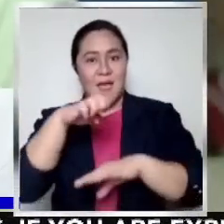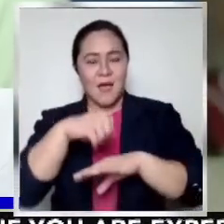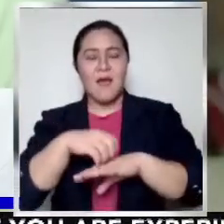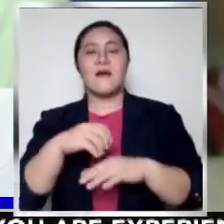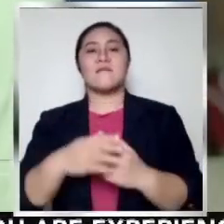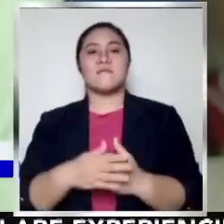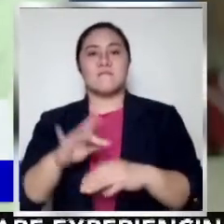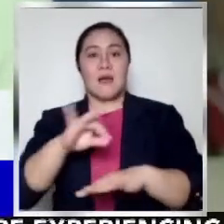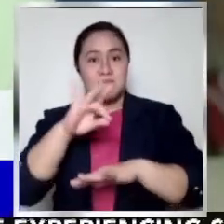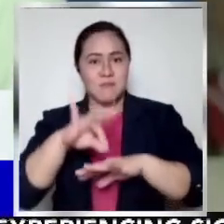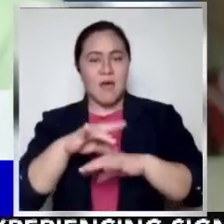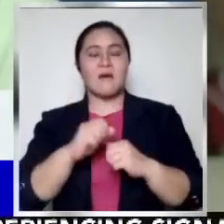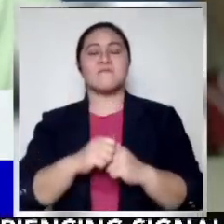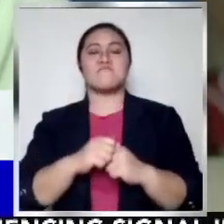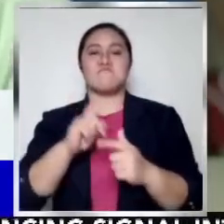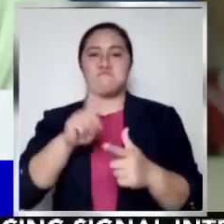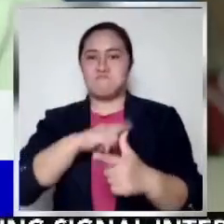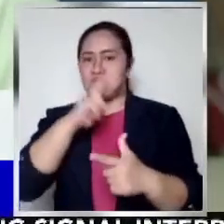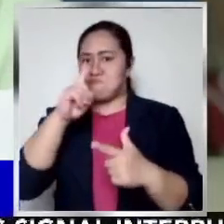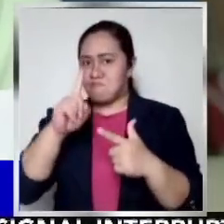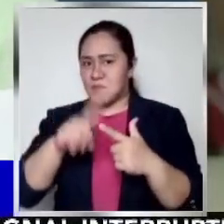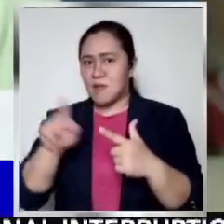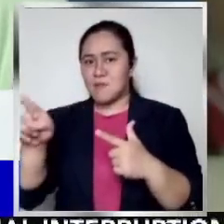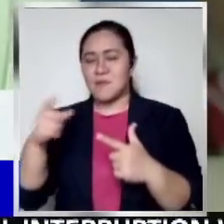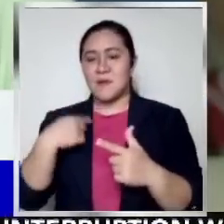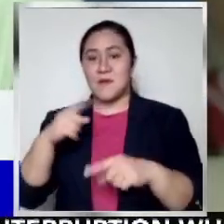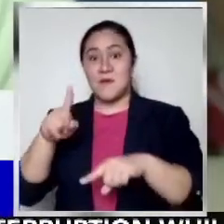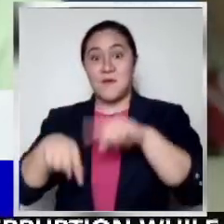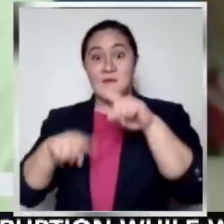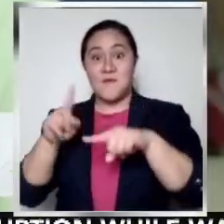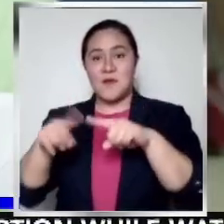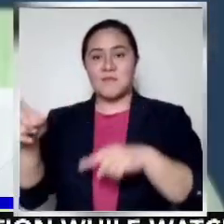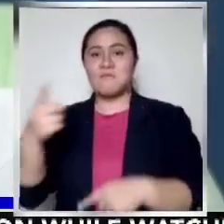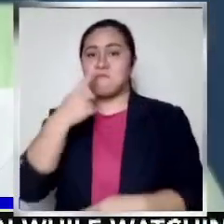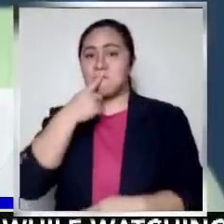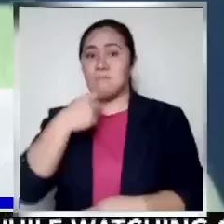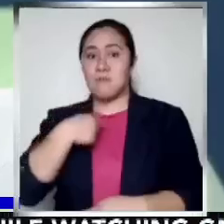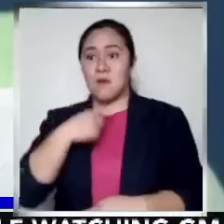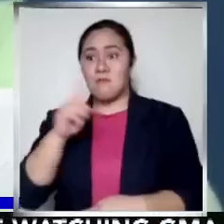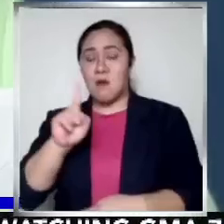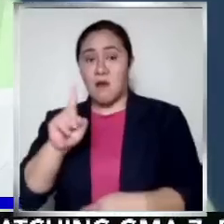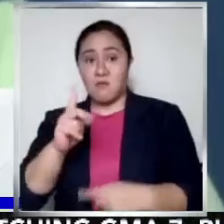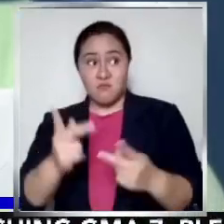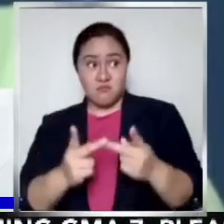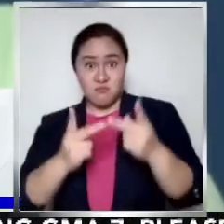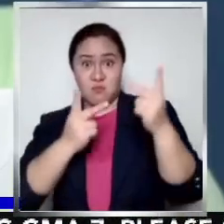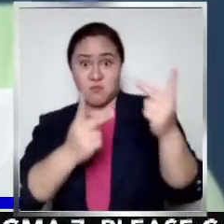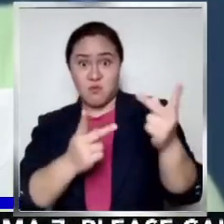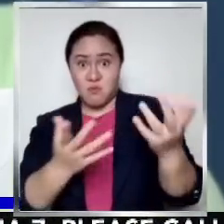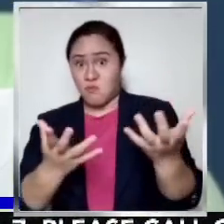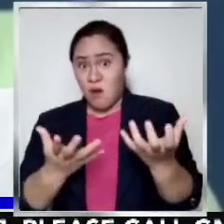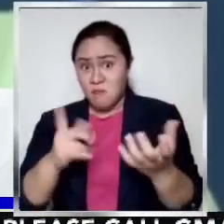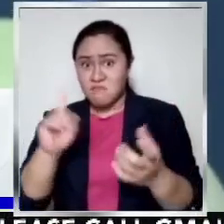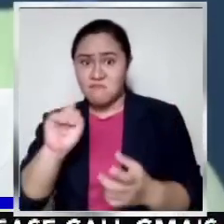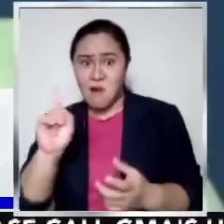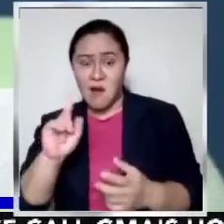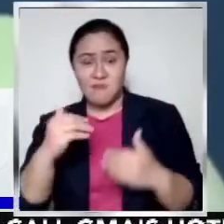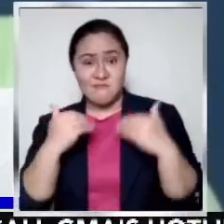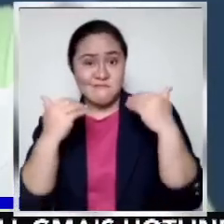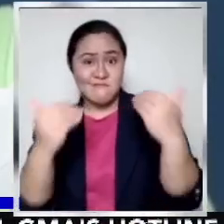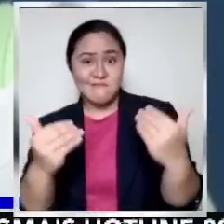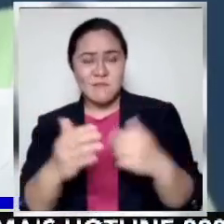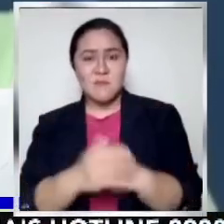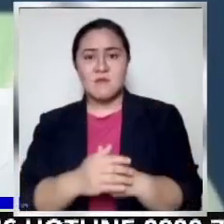po namin or niya, kaibigan niya po na nagsabi na itutuloy mo pa ba yung proposal? Ganit. Sabi ko, kasi pinag-pray ko to